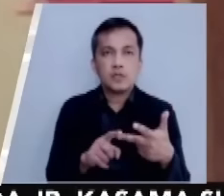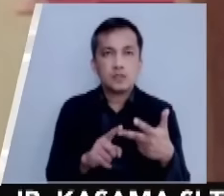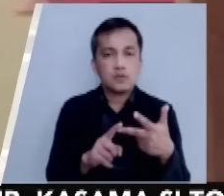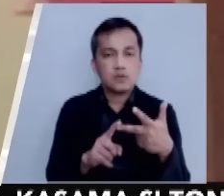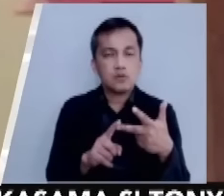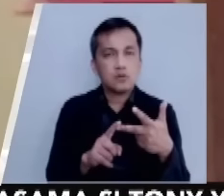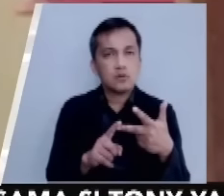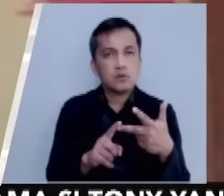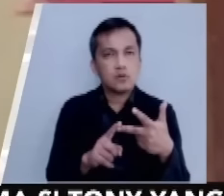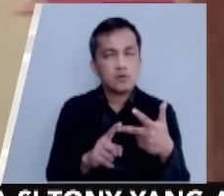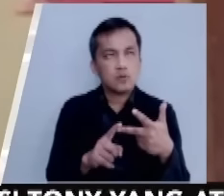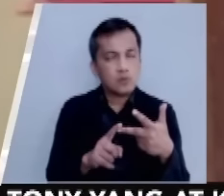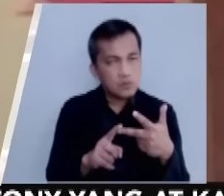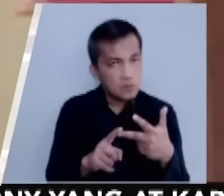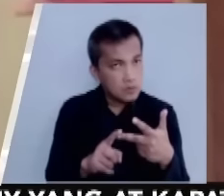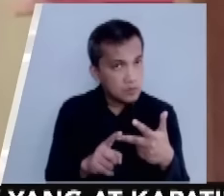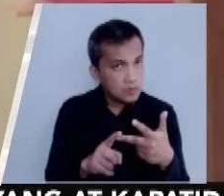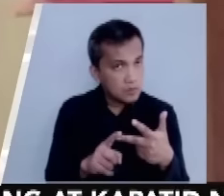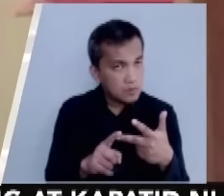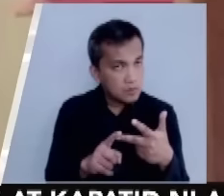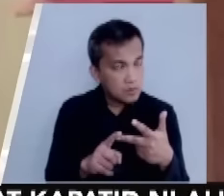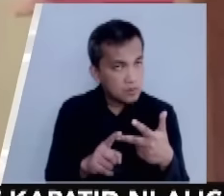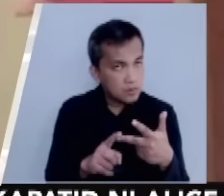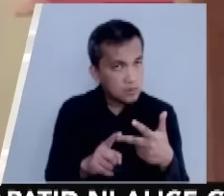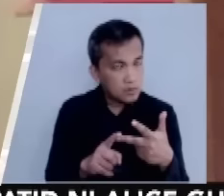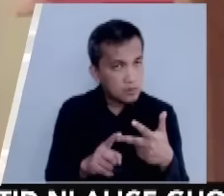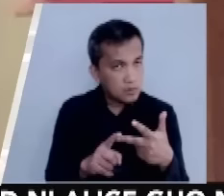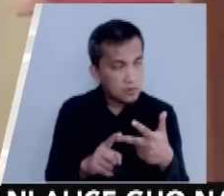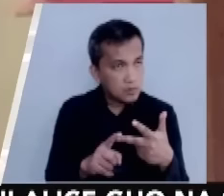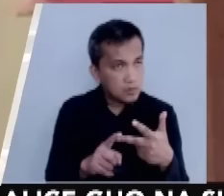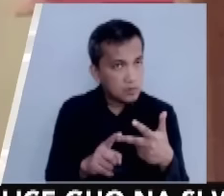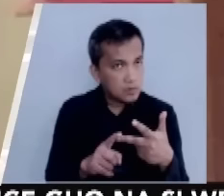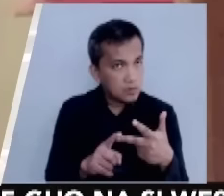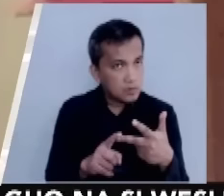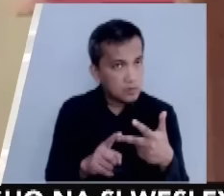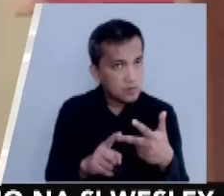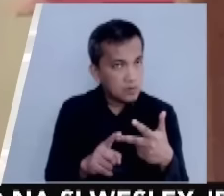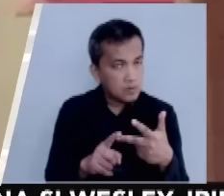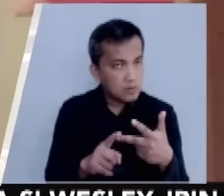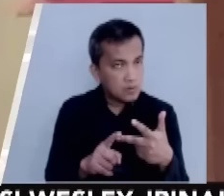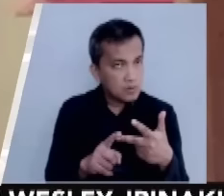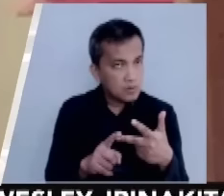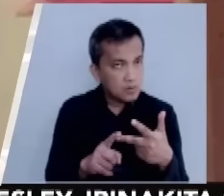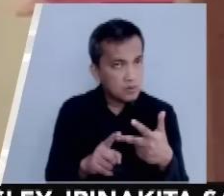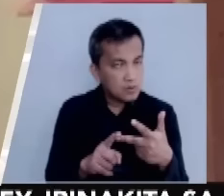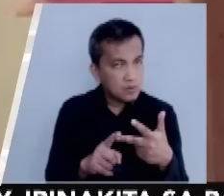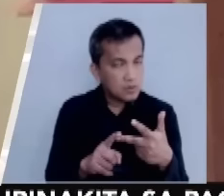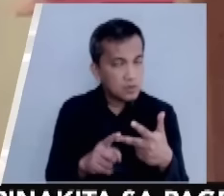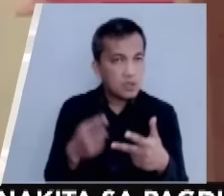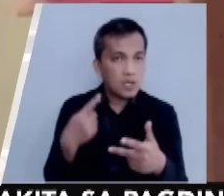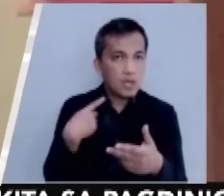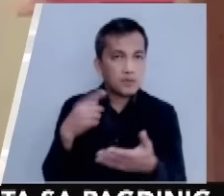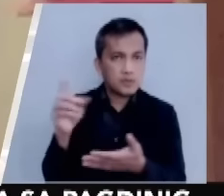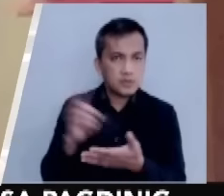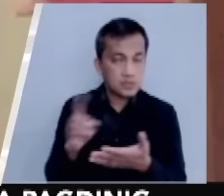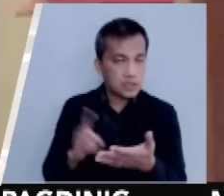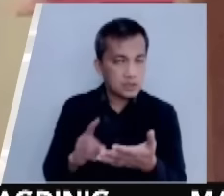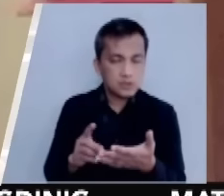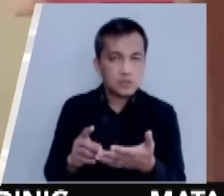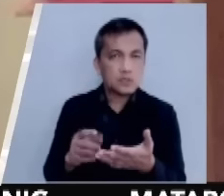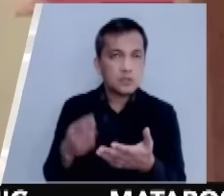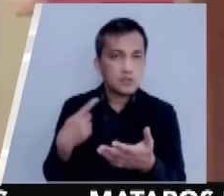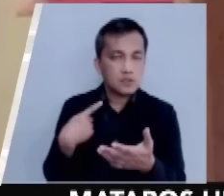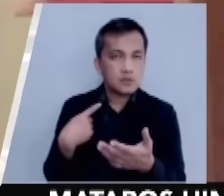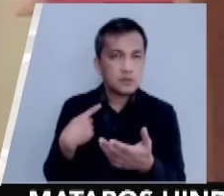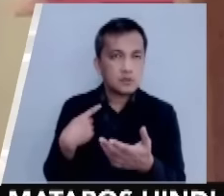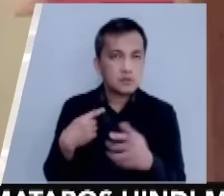clearly my resources all bear the signs of it being a state-perpetrated abduction, therefore